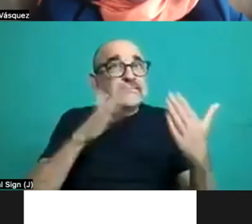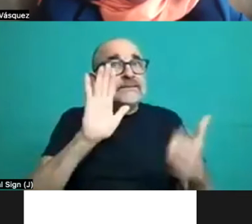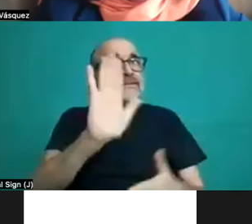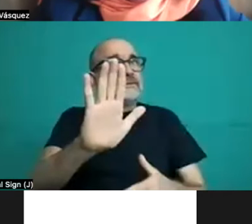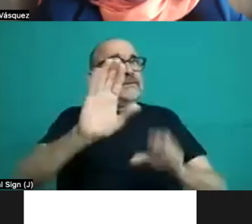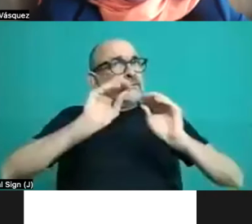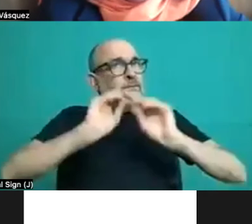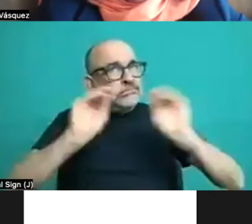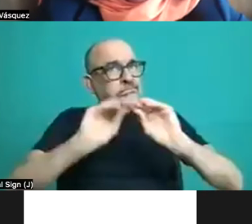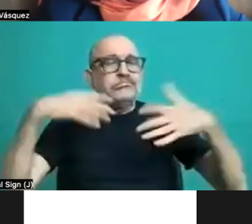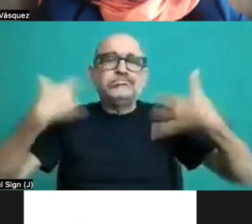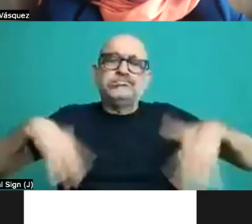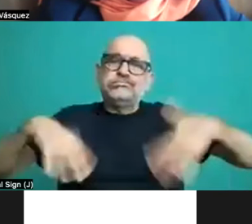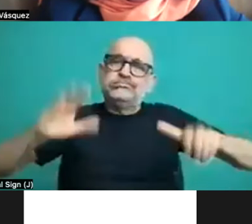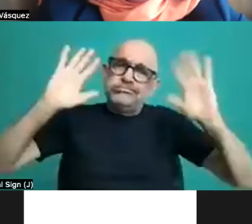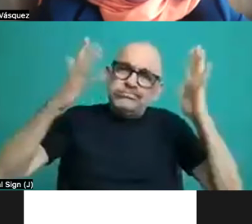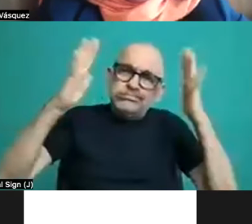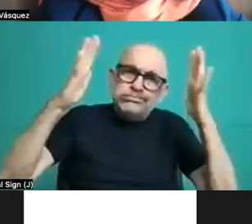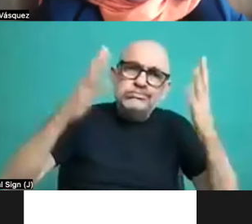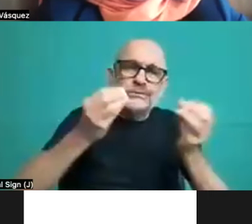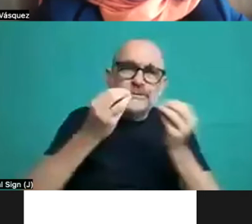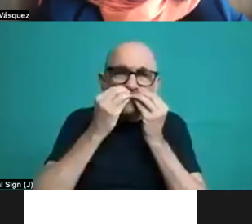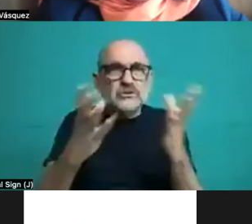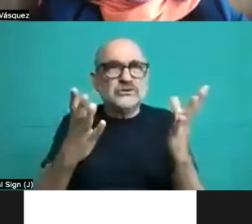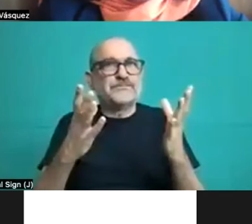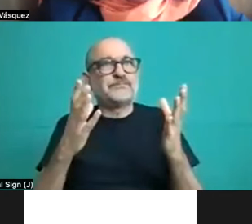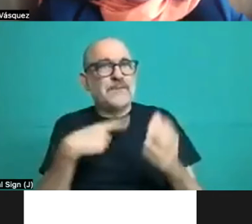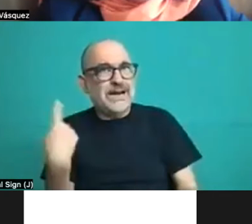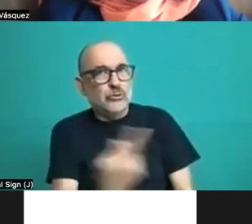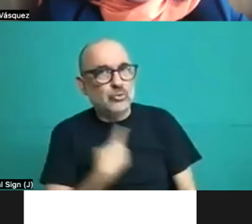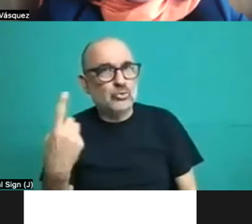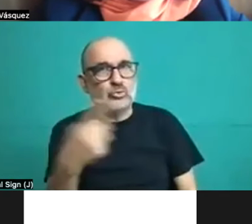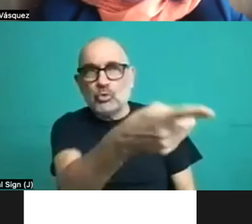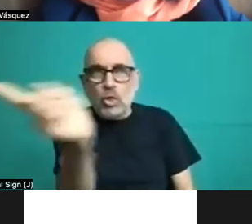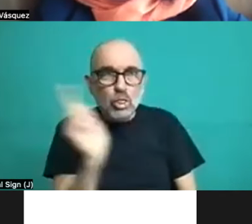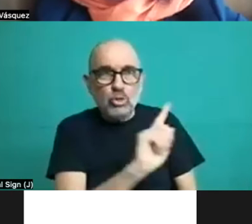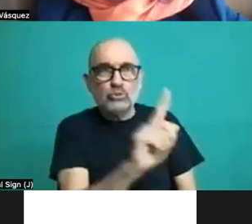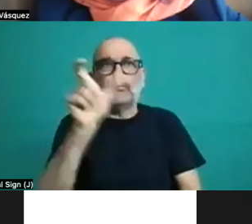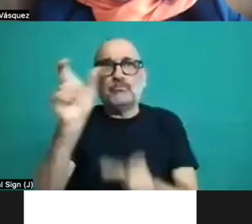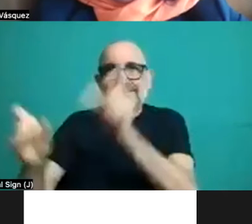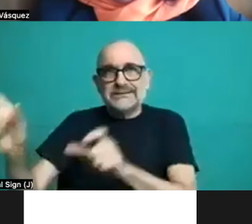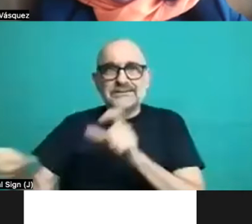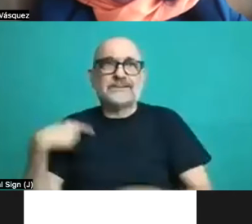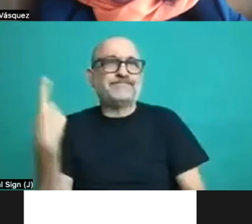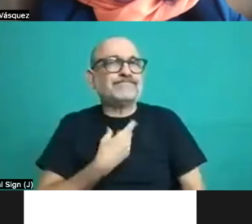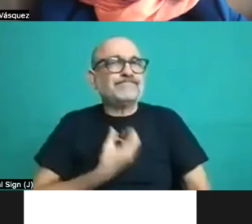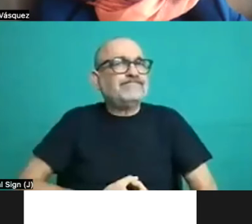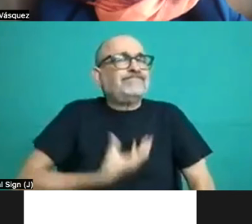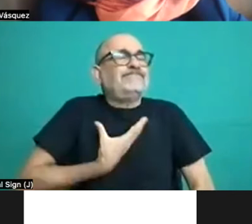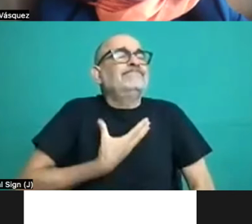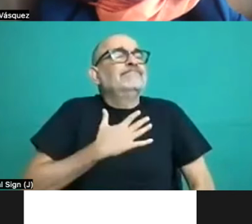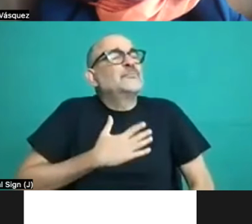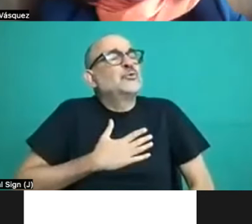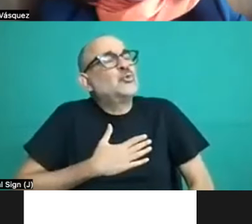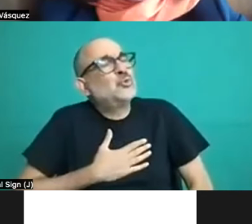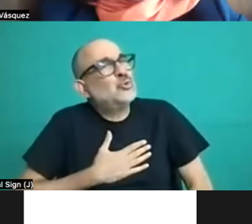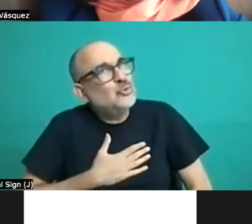Très bonne contribution aussi pour nous tous. Nous, en tant que patients, pour nous, vraiment, ça fait cœur au